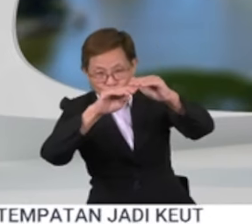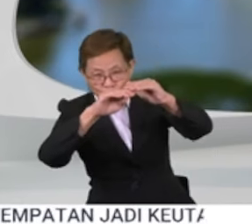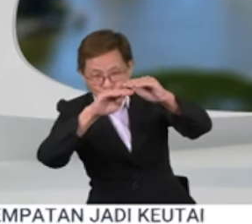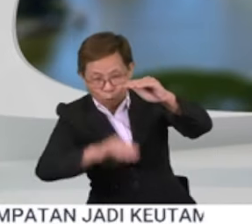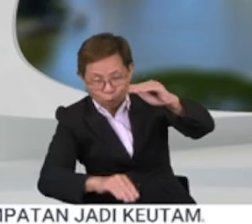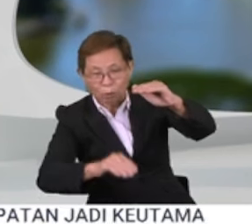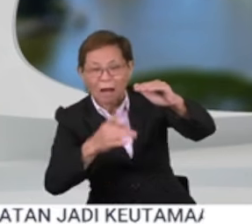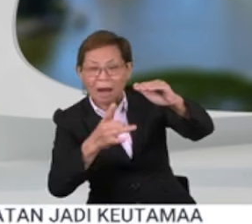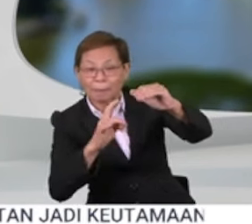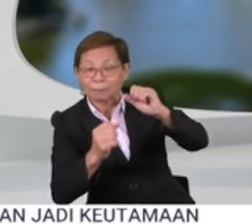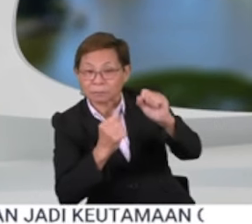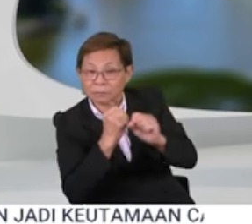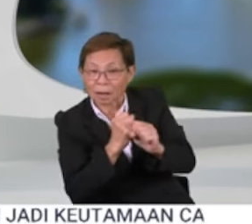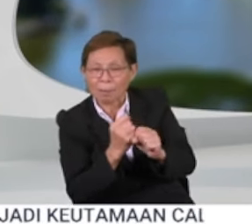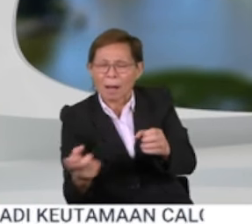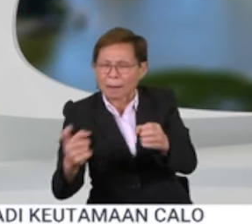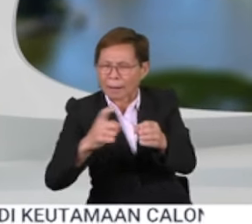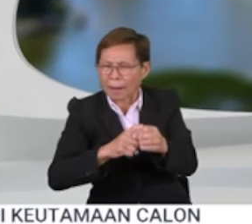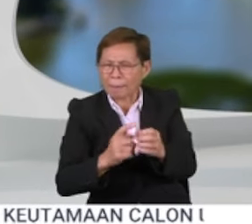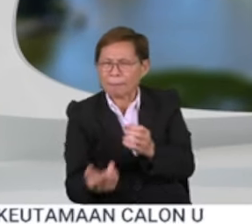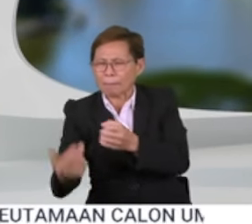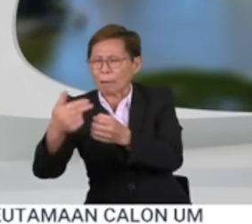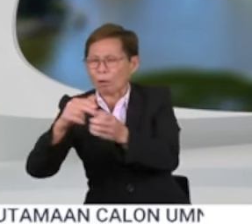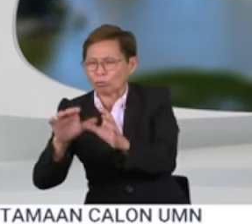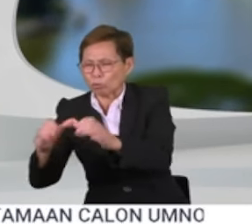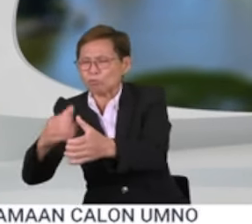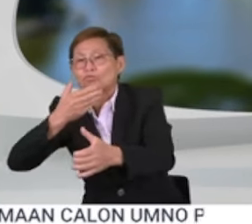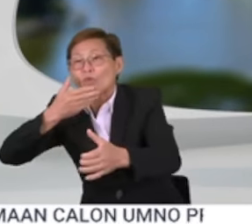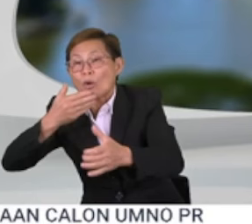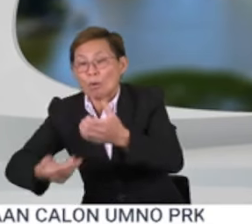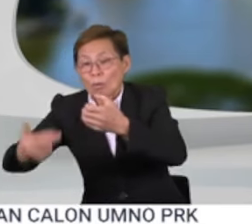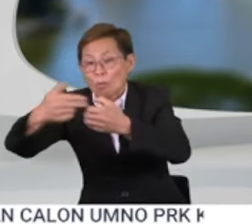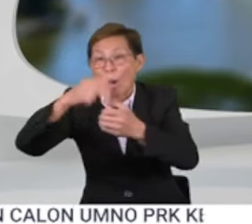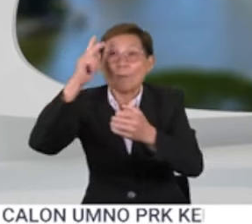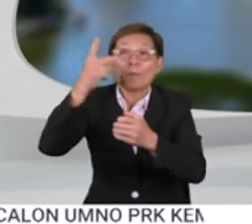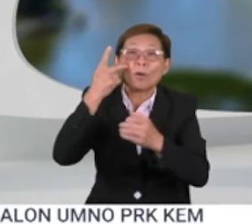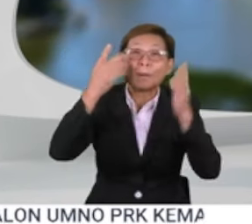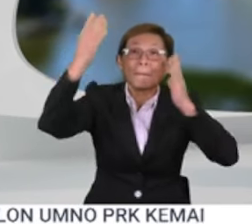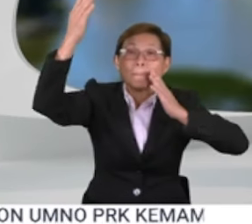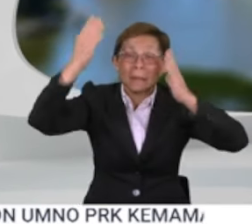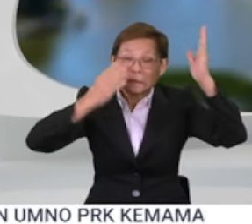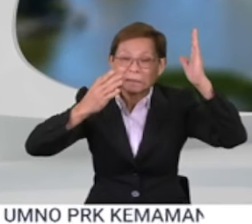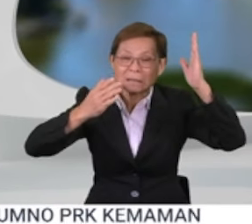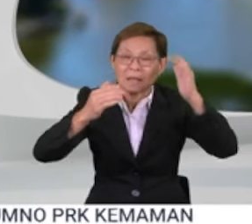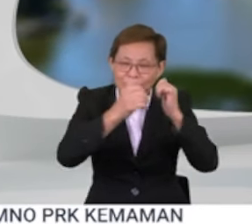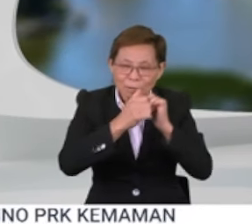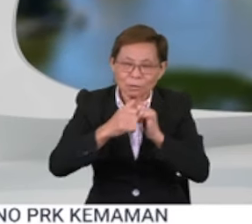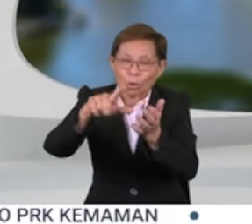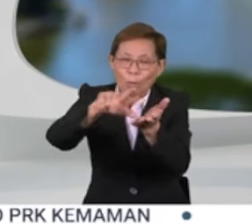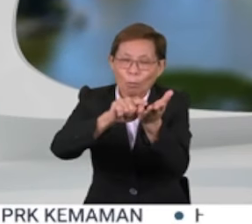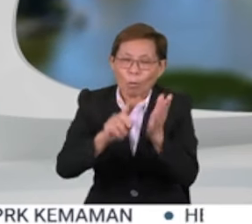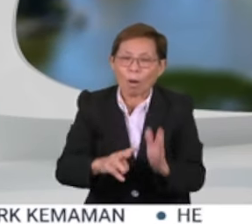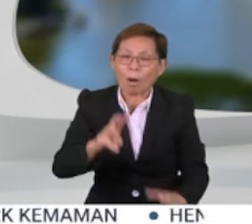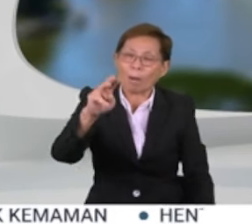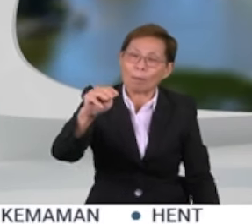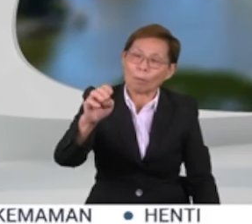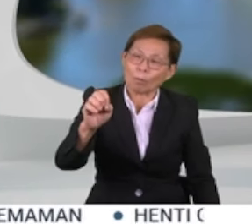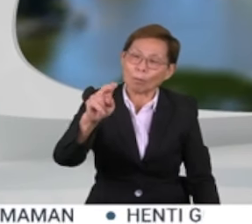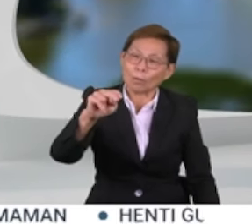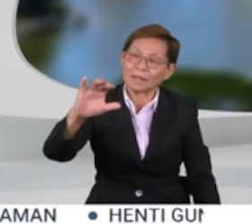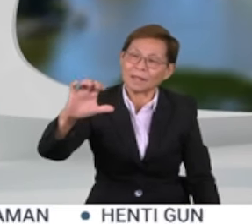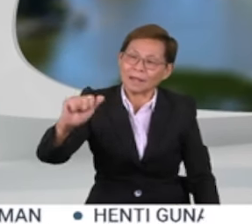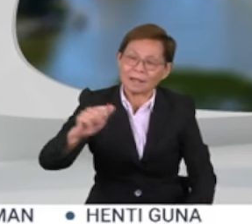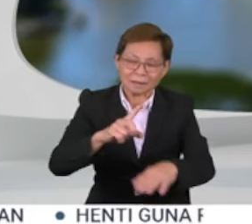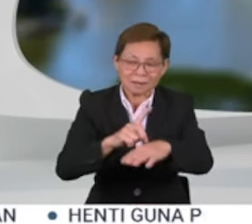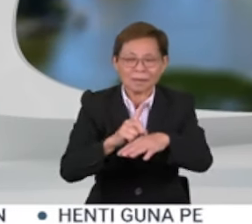tahun. Perkembangan lanjut mengenai pembabitan golongan muda dalam penyertaan politik negara kita bersama dengan wartawan Monica Gary di